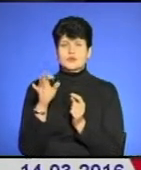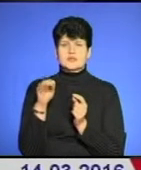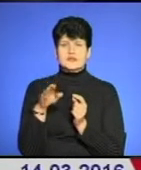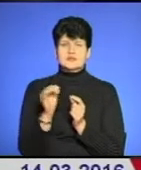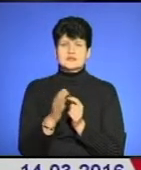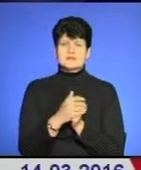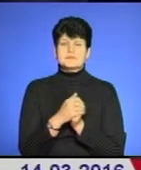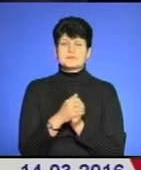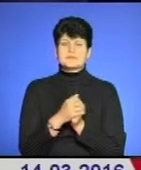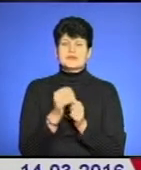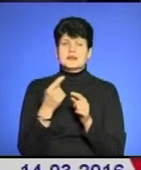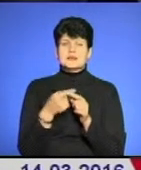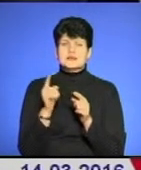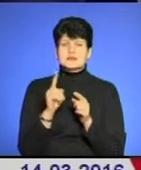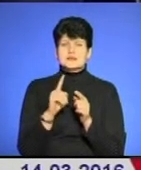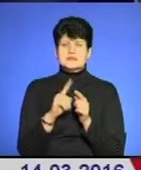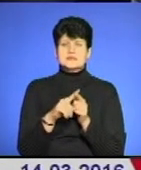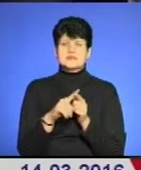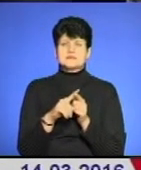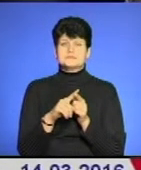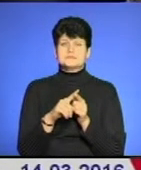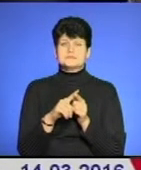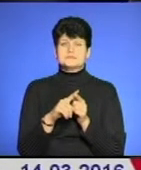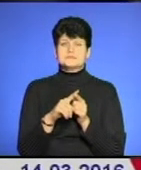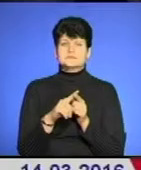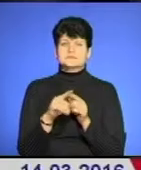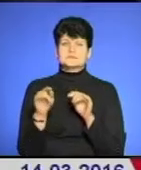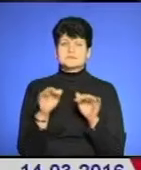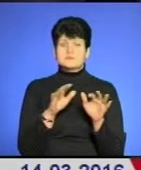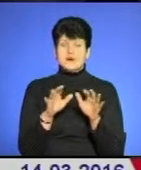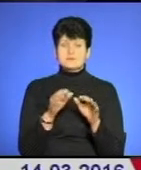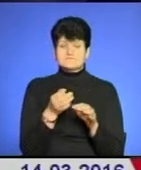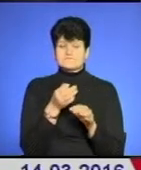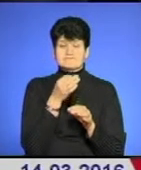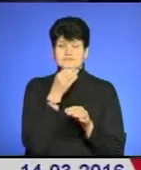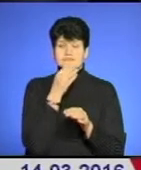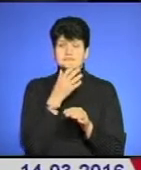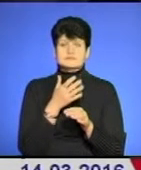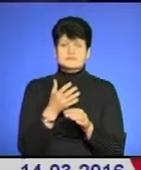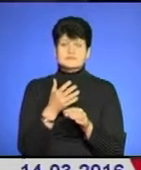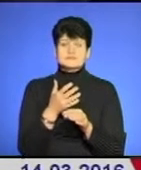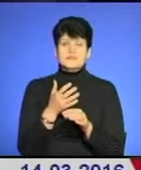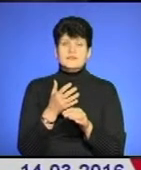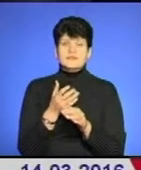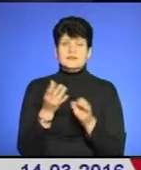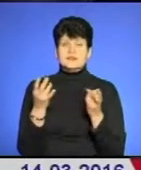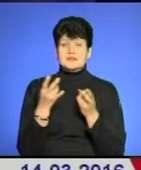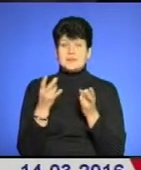це, правда, то є справа захоплююча, так? Тому що треба